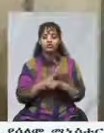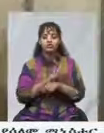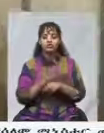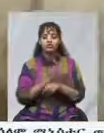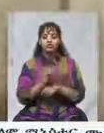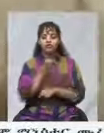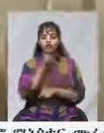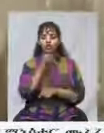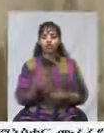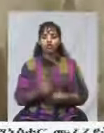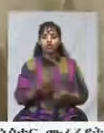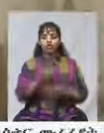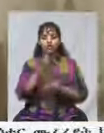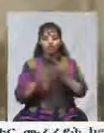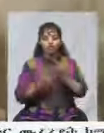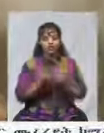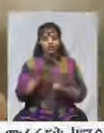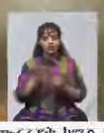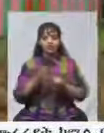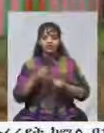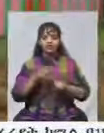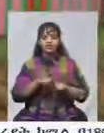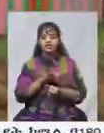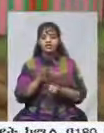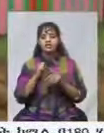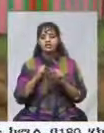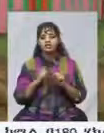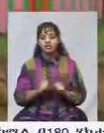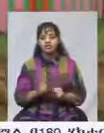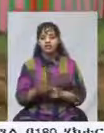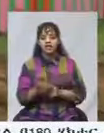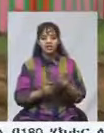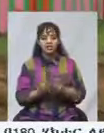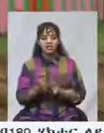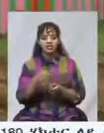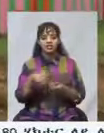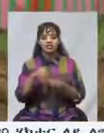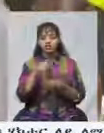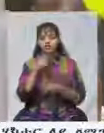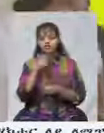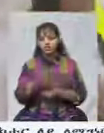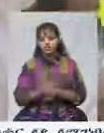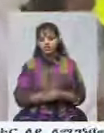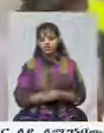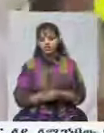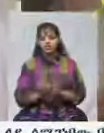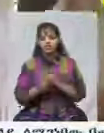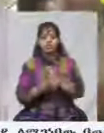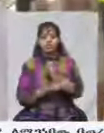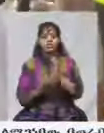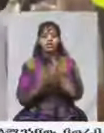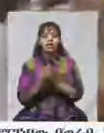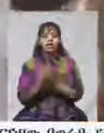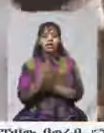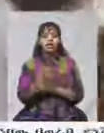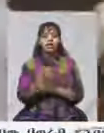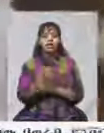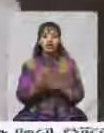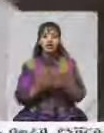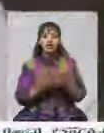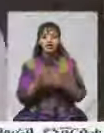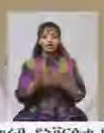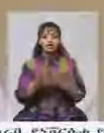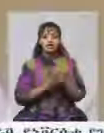ባይሆን በርካታ ጥያቄዎችን መመለስ እንደተቻለ አስተዳዳሪው ጨምረው ተናግረዋል። በመሰረተ ልማቶቹ የምረቃ ስነስርዓት